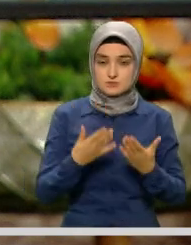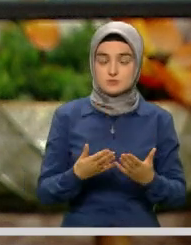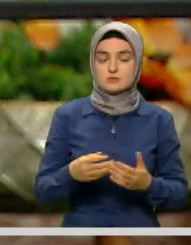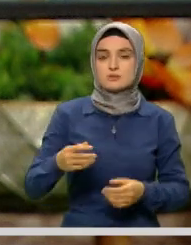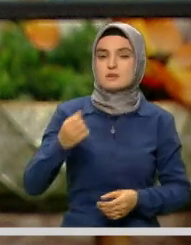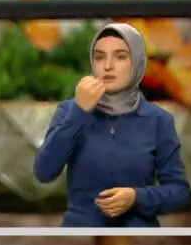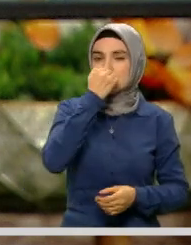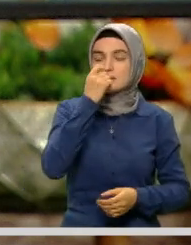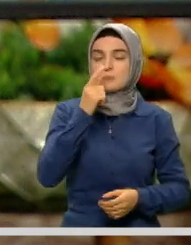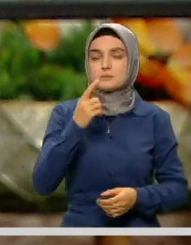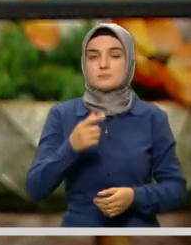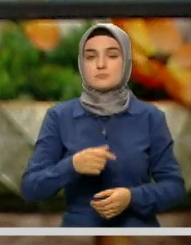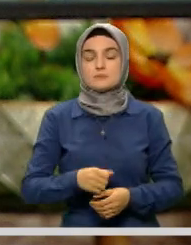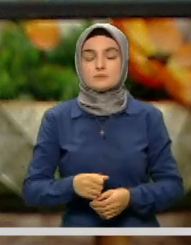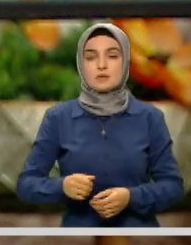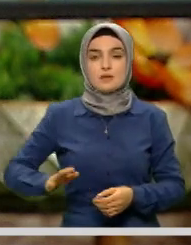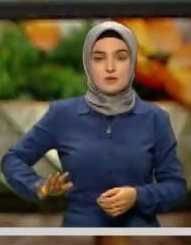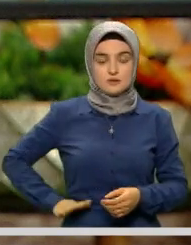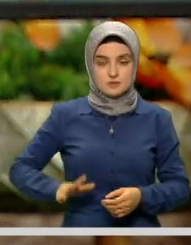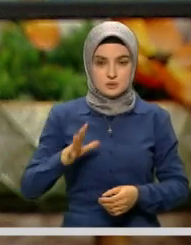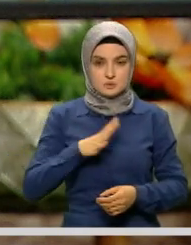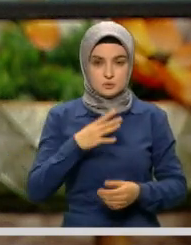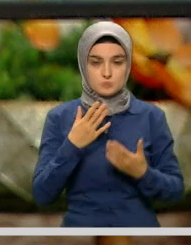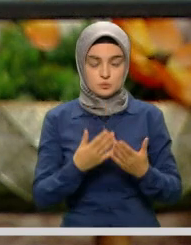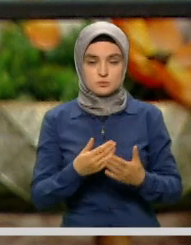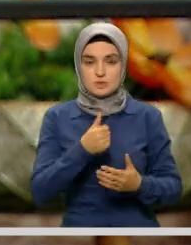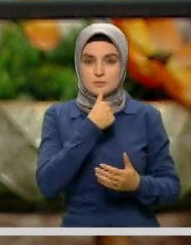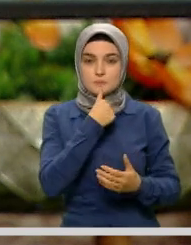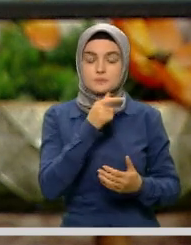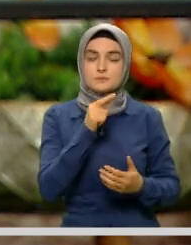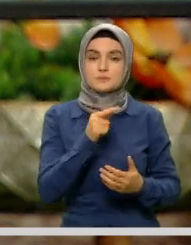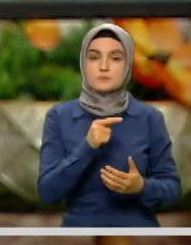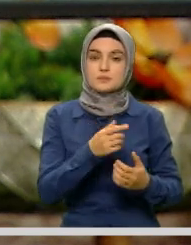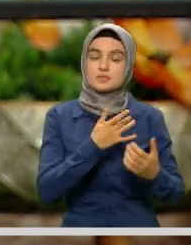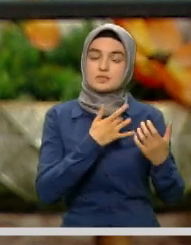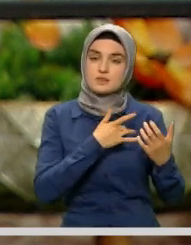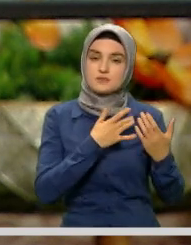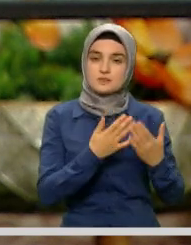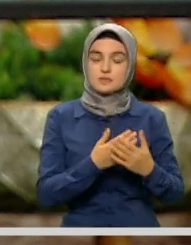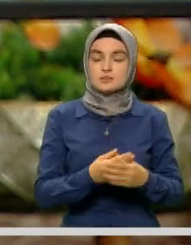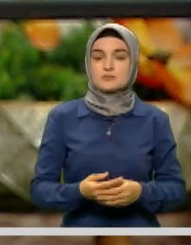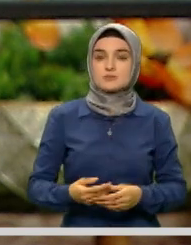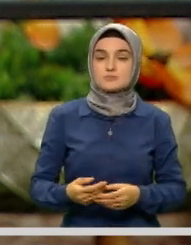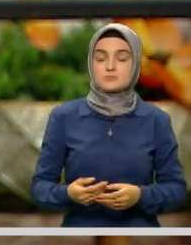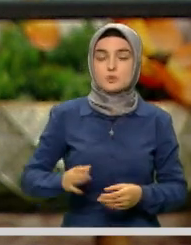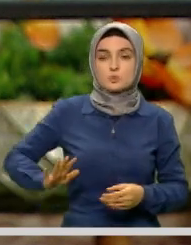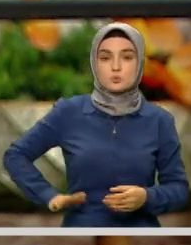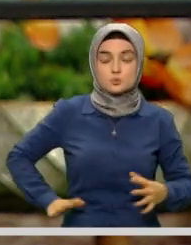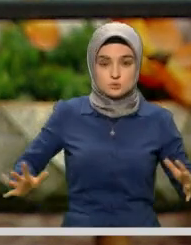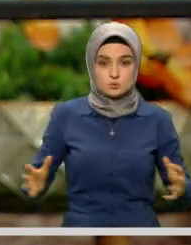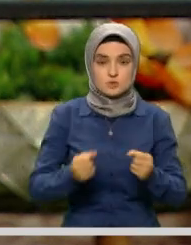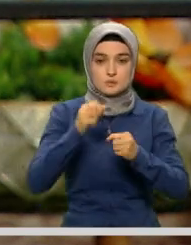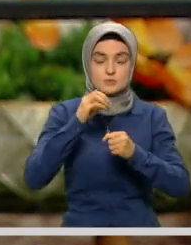sevdiği bir evladı var. Haliyle bir baba hassasiyetiyle evladını kurtarmak için hani ya Rabbi bu benim